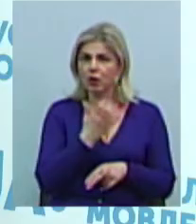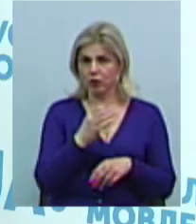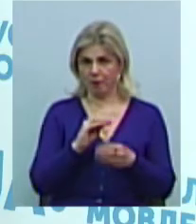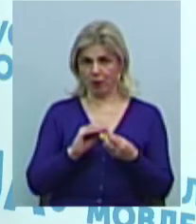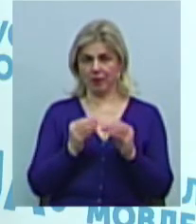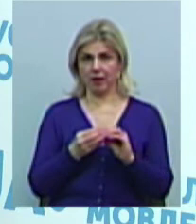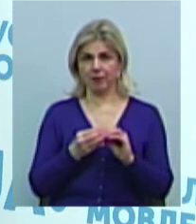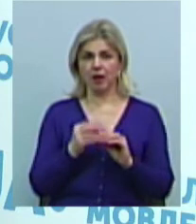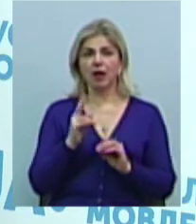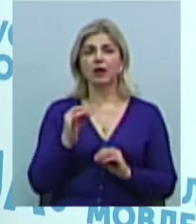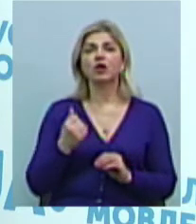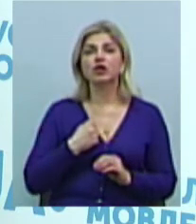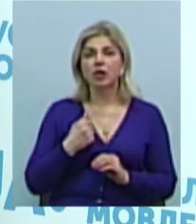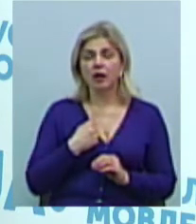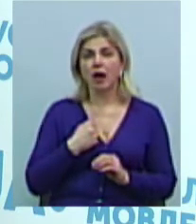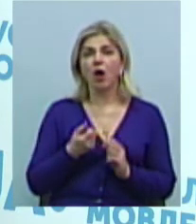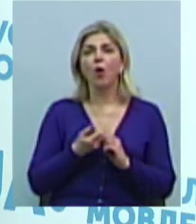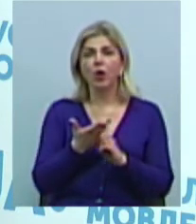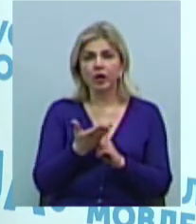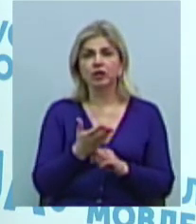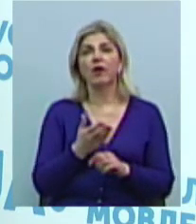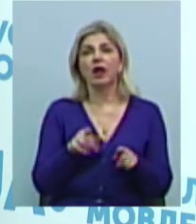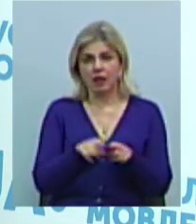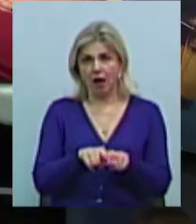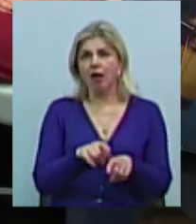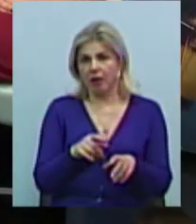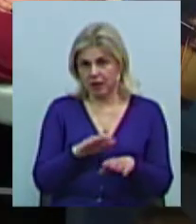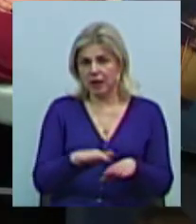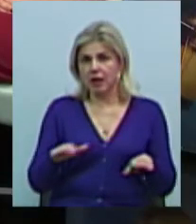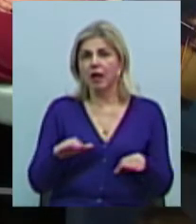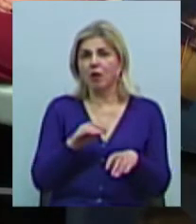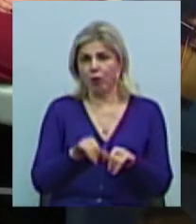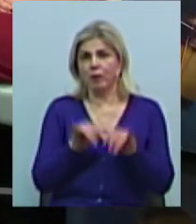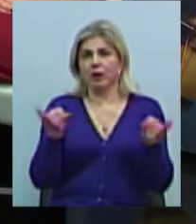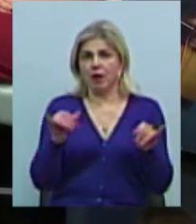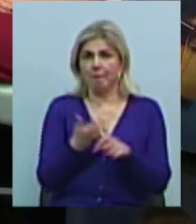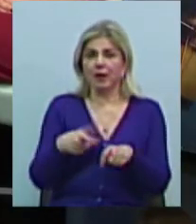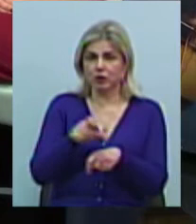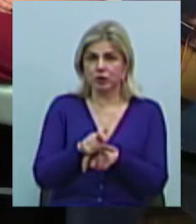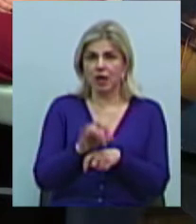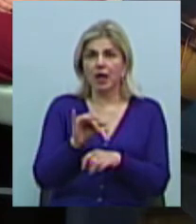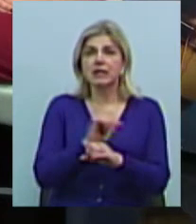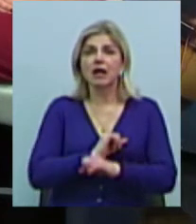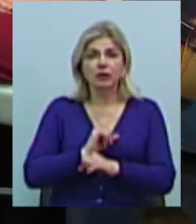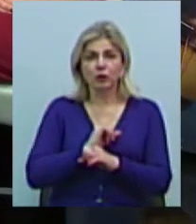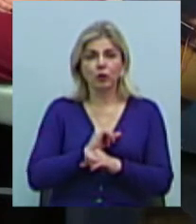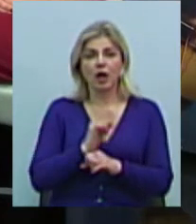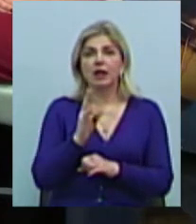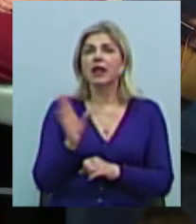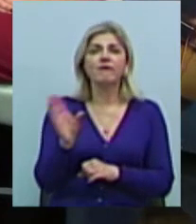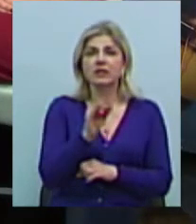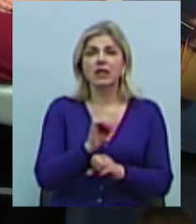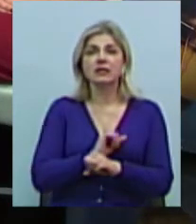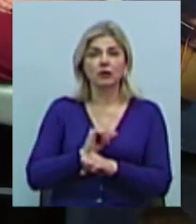і, на жаль, їх кількість збільшується, і санаторії не всі хочуть їх брати